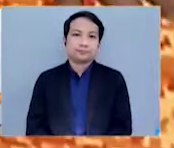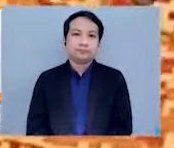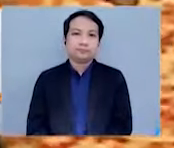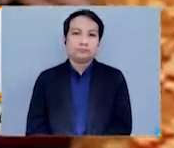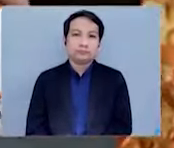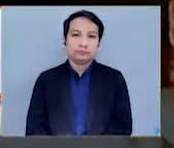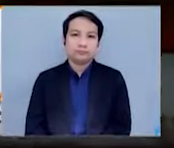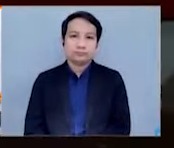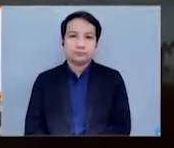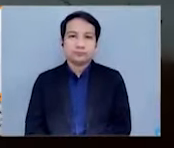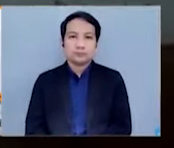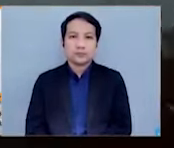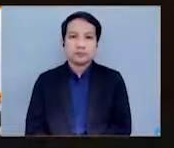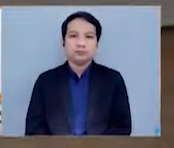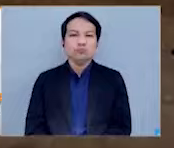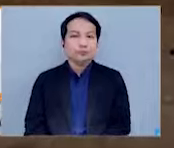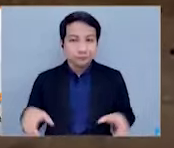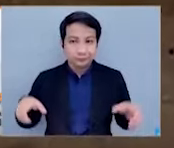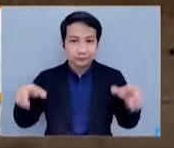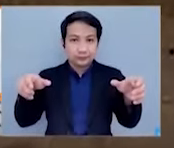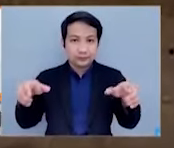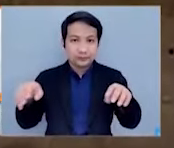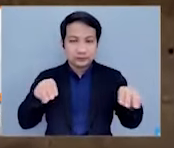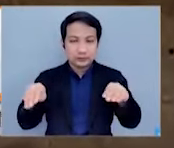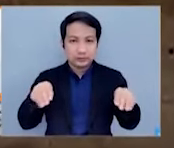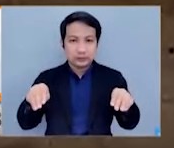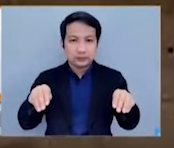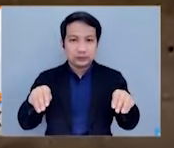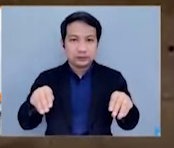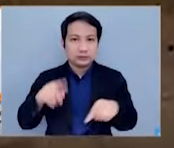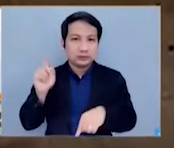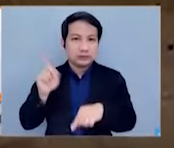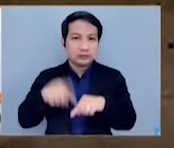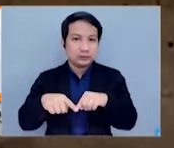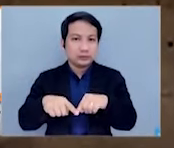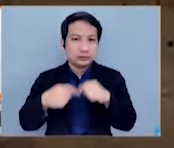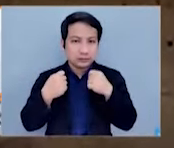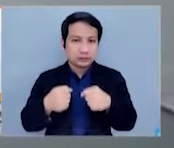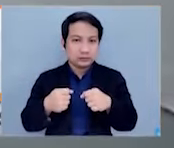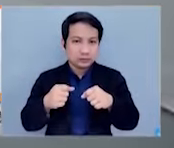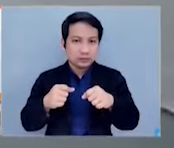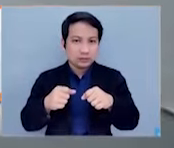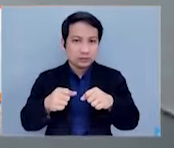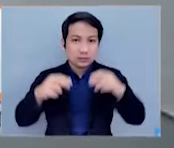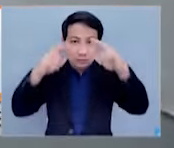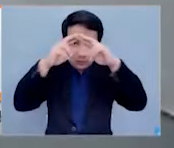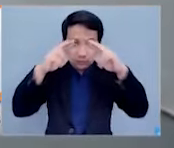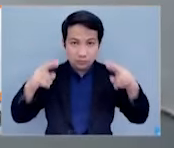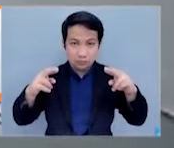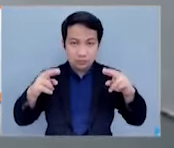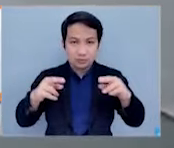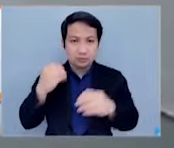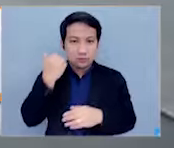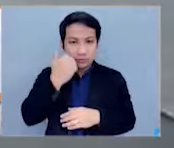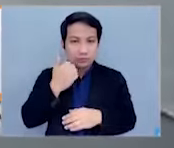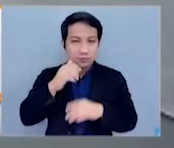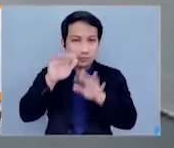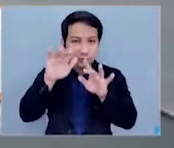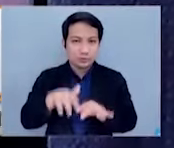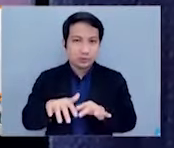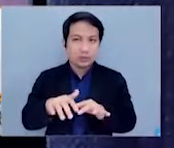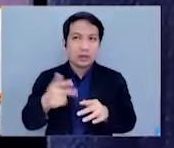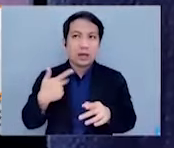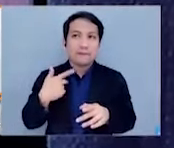Umuuga na rin ang hawakan ng hagdanan. Hindi na rin matibay ang mga bubong nito at madalas nang nababasa tuwing